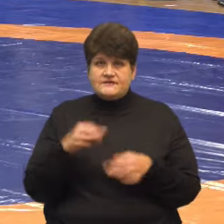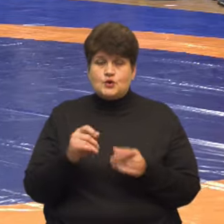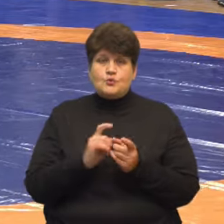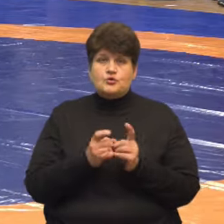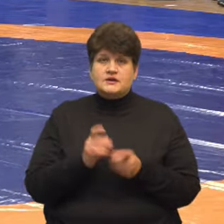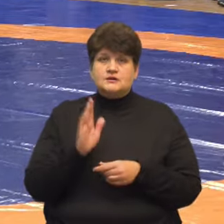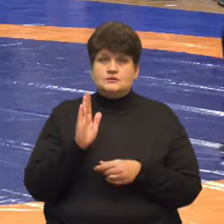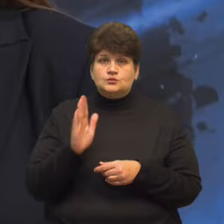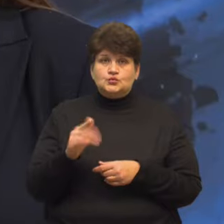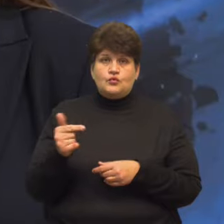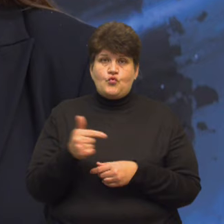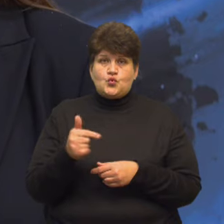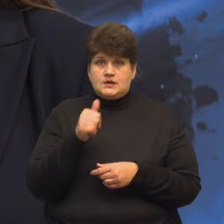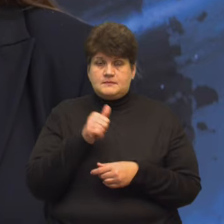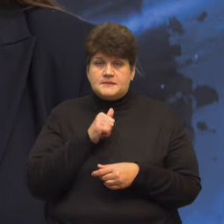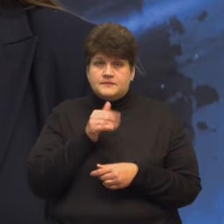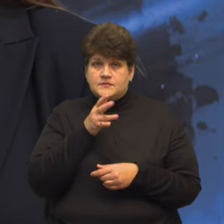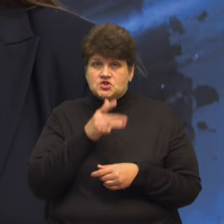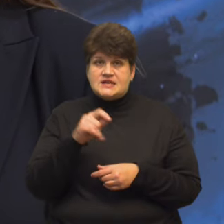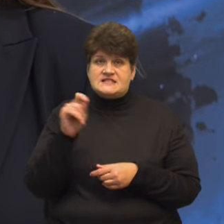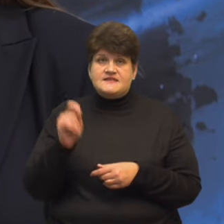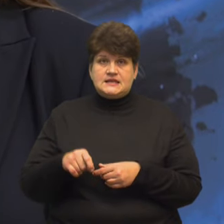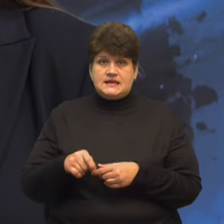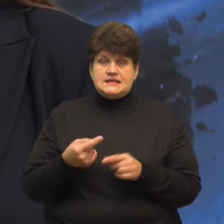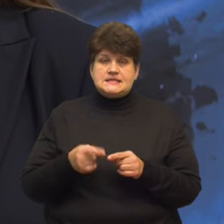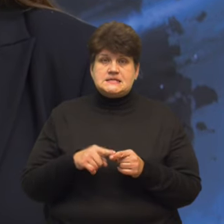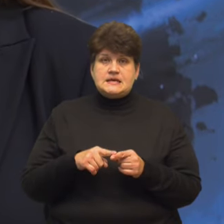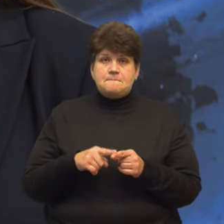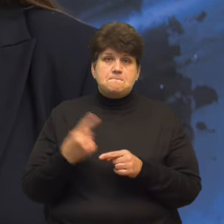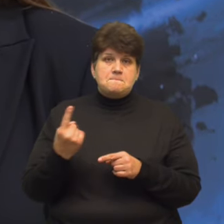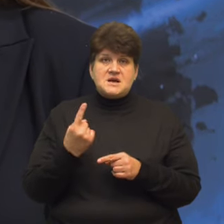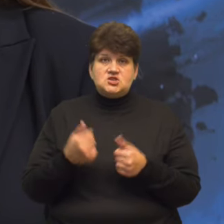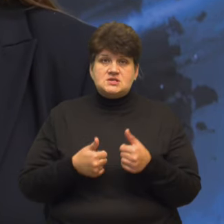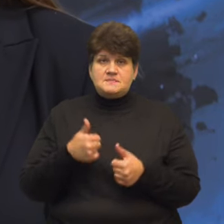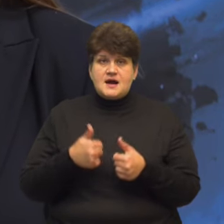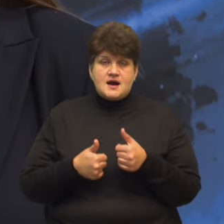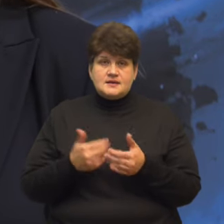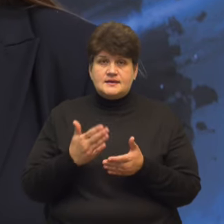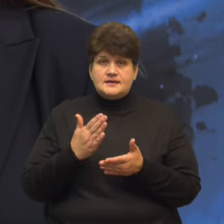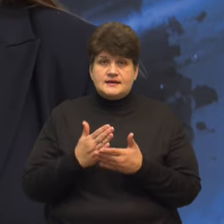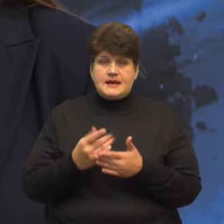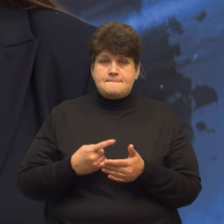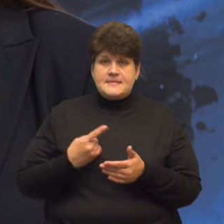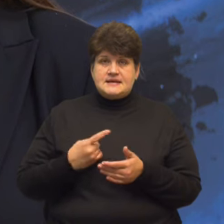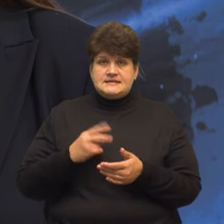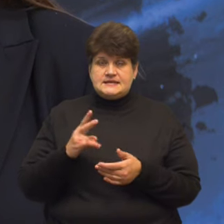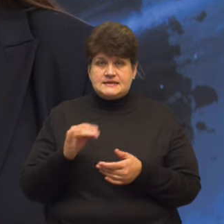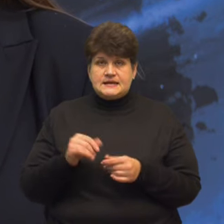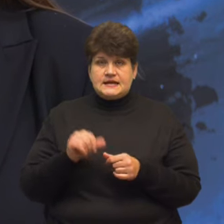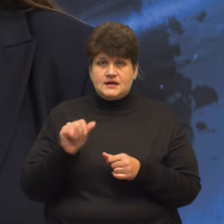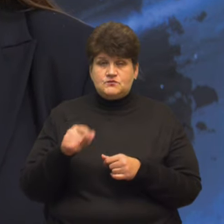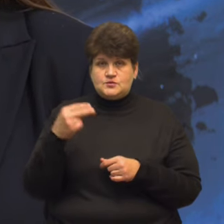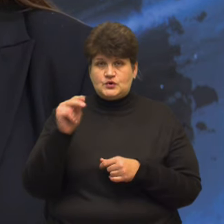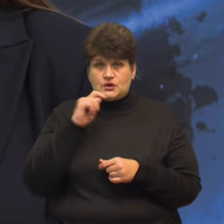відбудеться у грудні під час війни це Перші змагання які є майстерськими окрім чемпіонатів